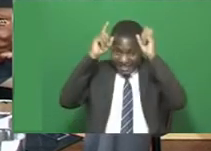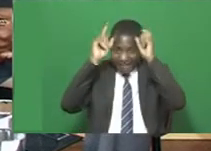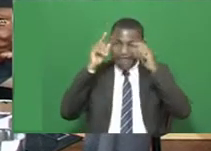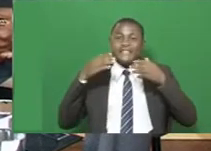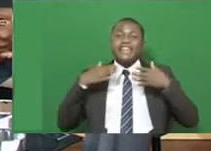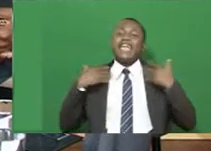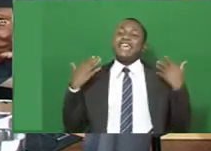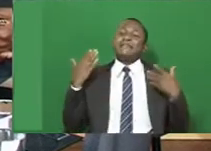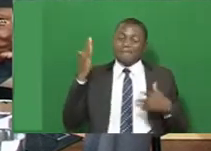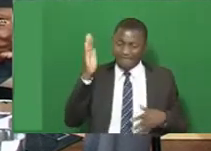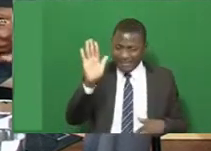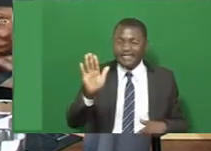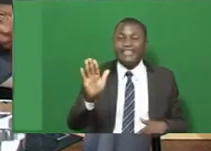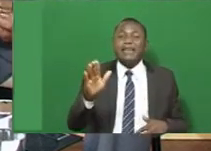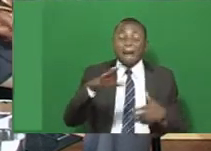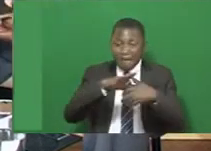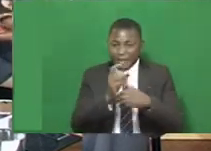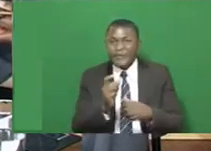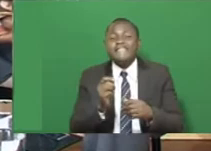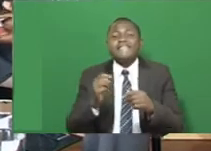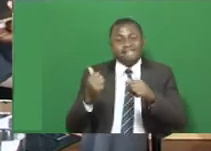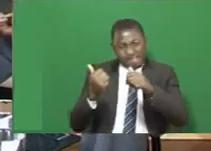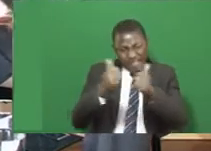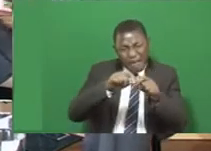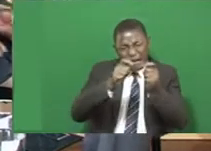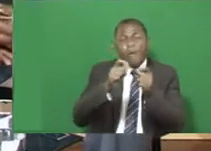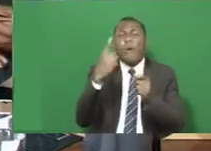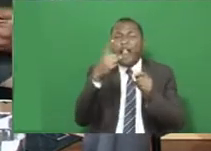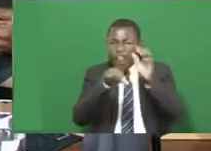Anototi zvangu zvaita anenge aitozova ndafanana achikora